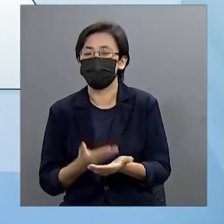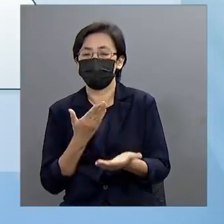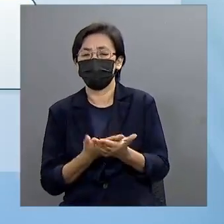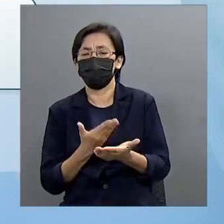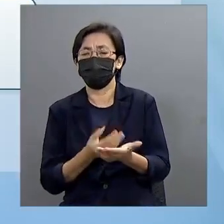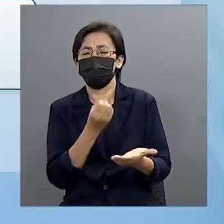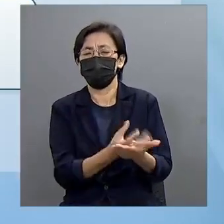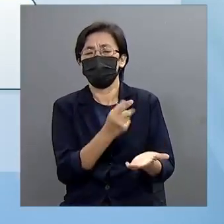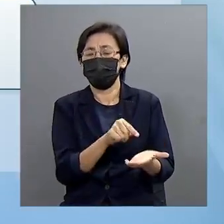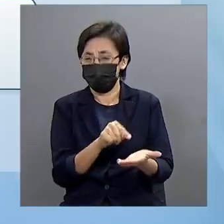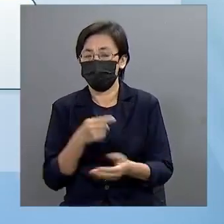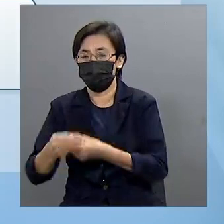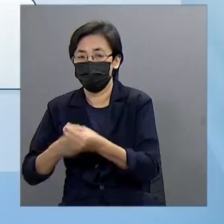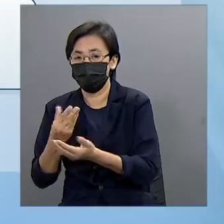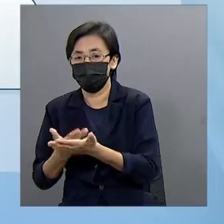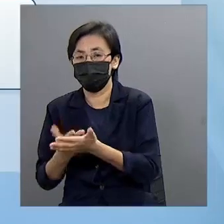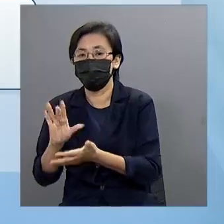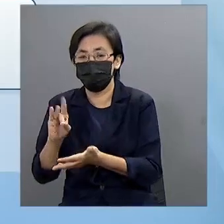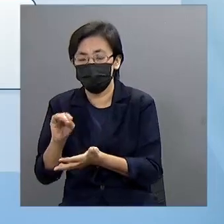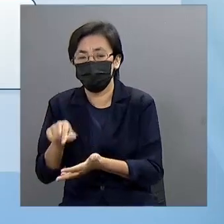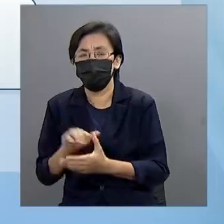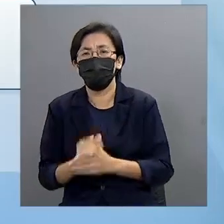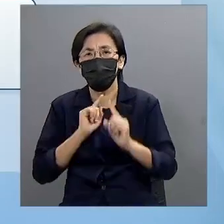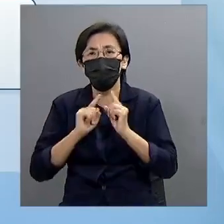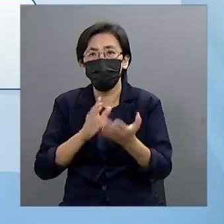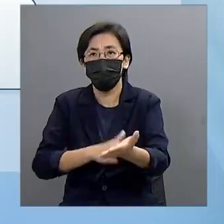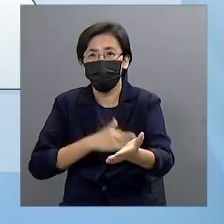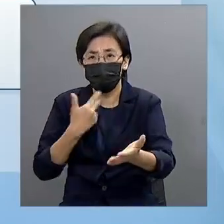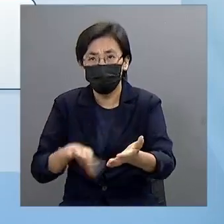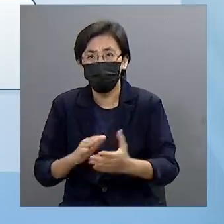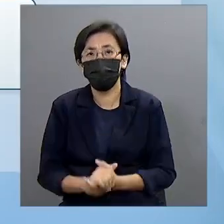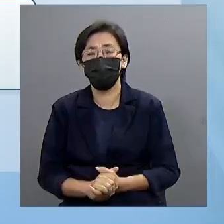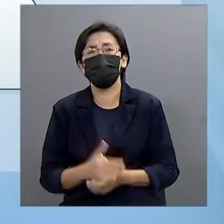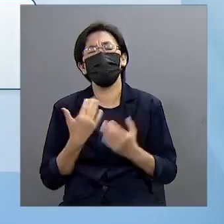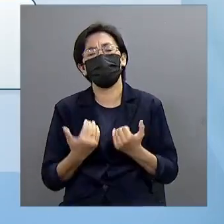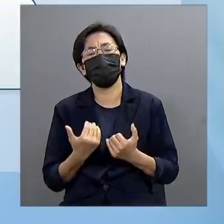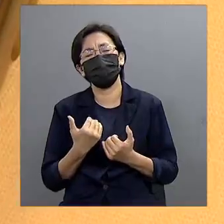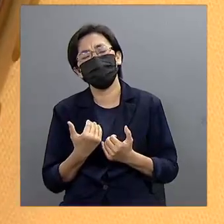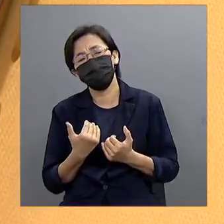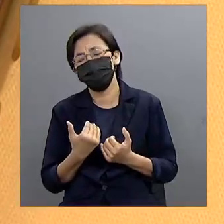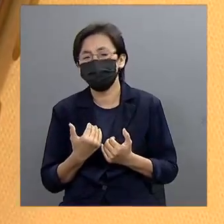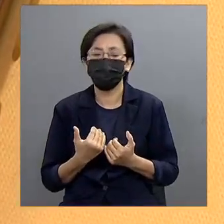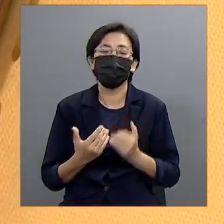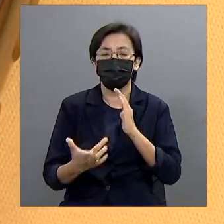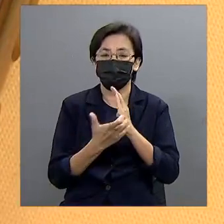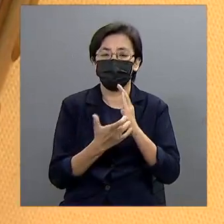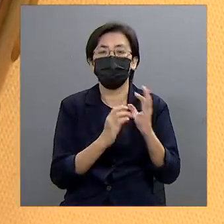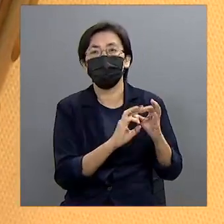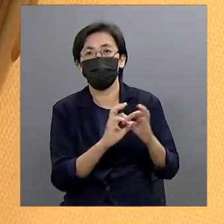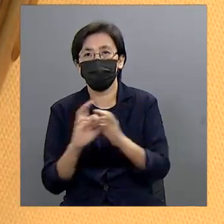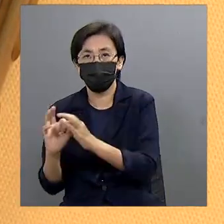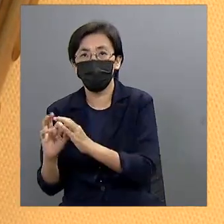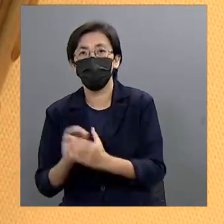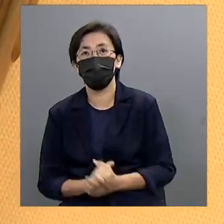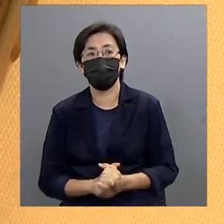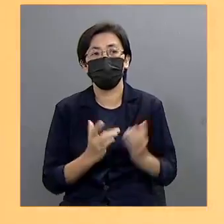วิธีการที่คุยกันมานานแล้วล่ะครับว่าสุดท้ายเนี่ยต้องพึ่งพาอาศัยเทคโนโลยีนะครับซึ่งมันจะทำให้